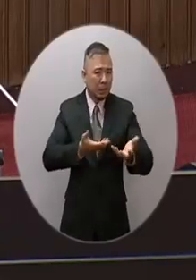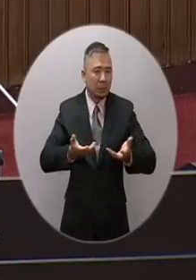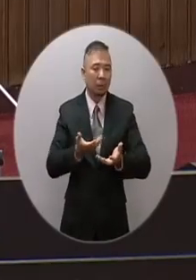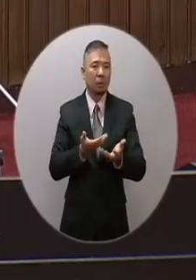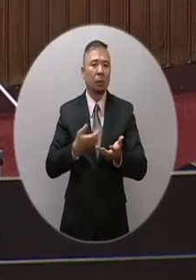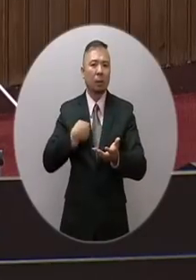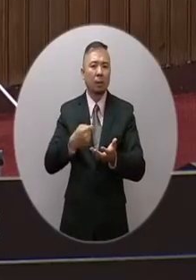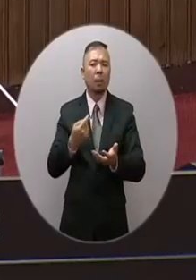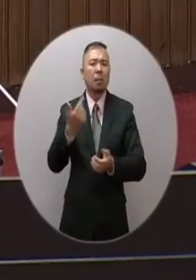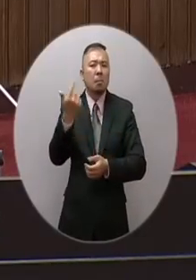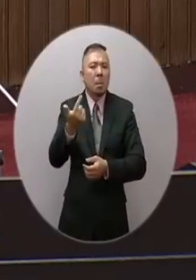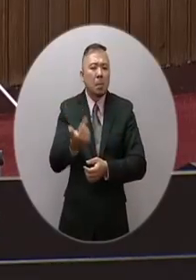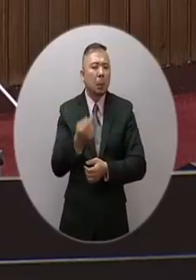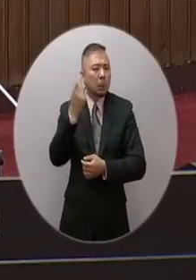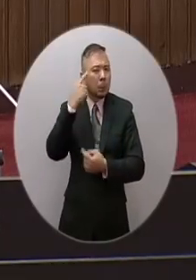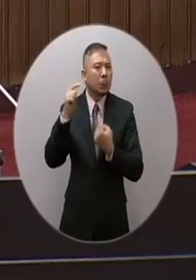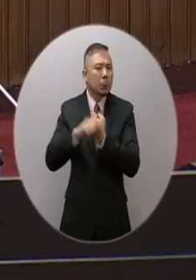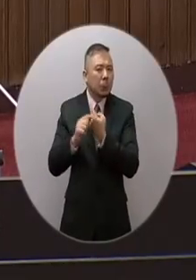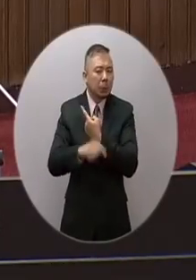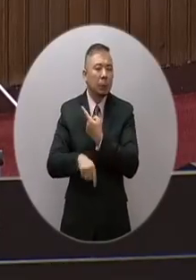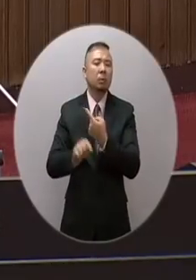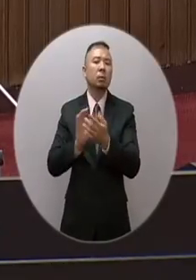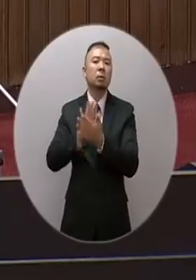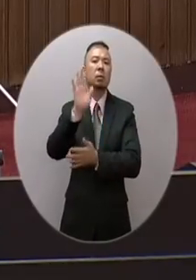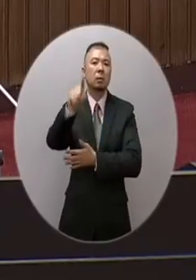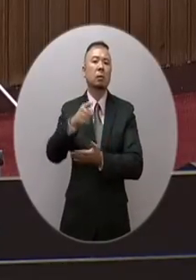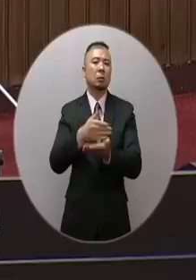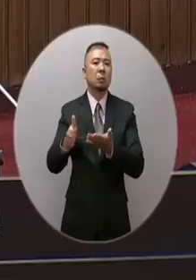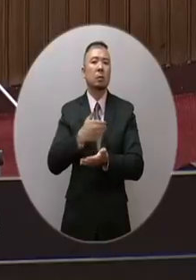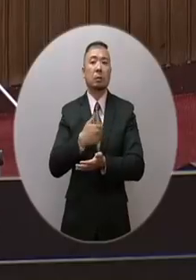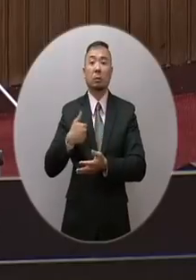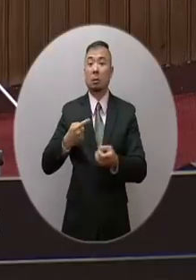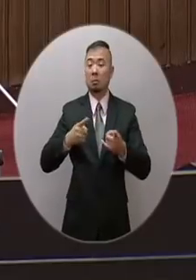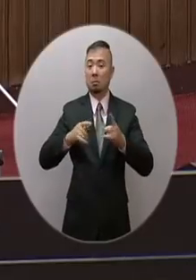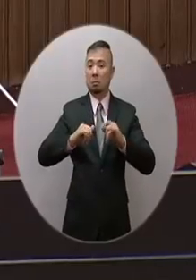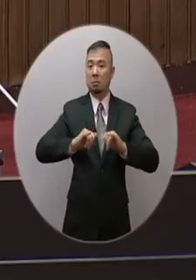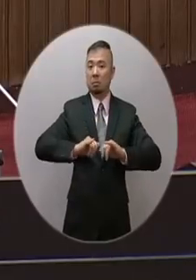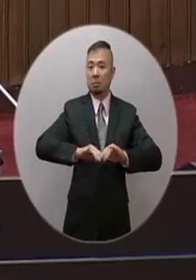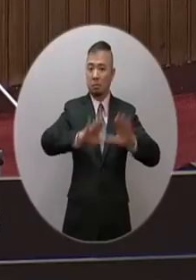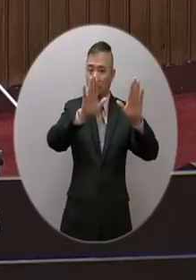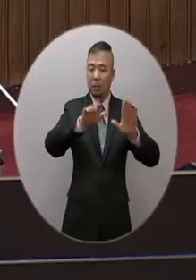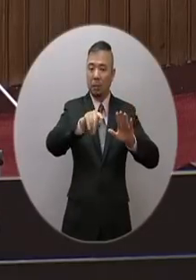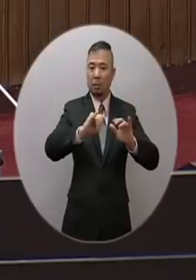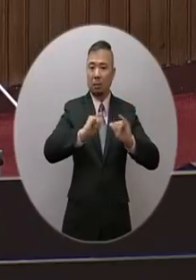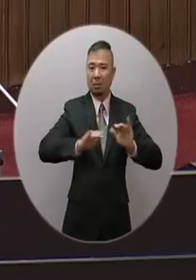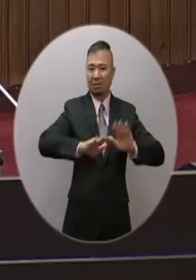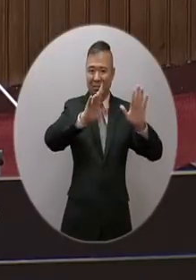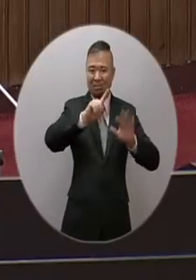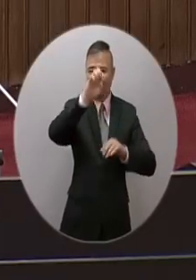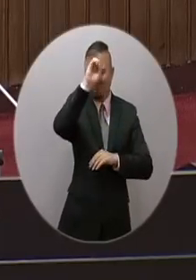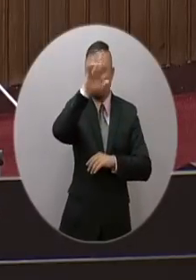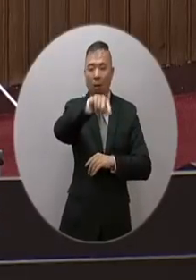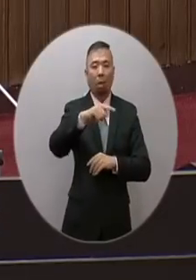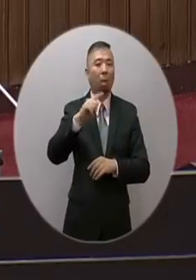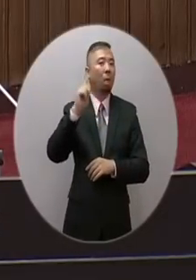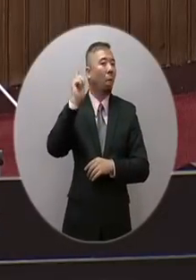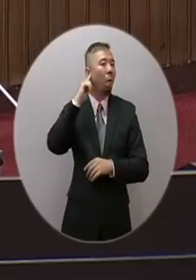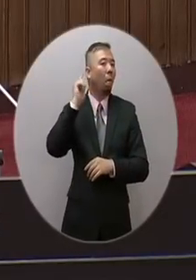行。民进党假使完全执政的绝对优势，不理会有违宪之余的谏